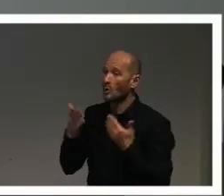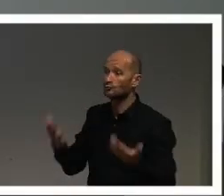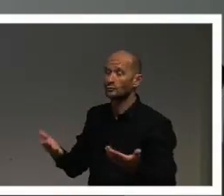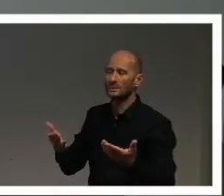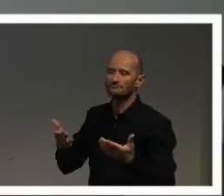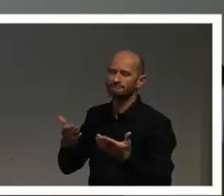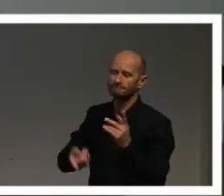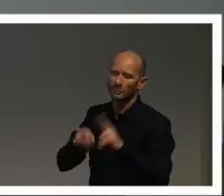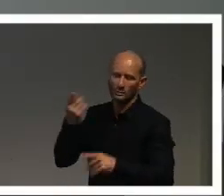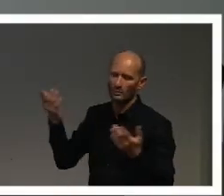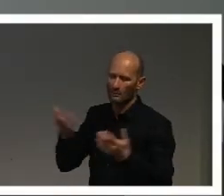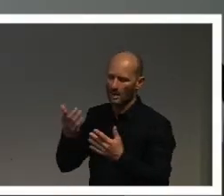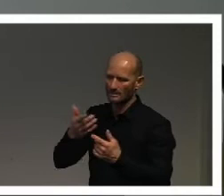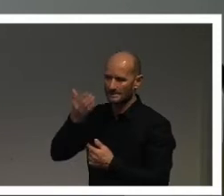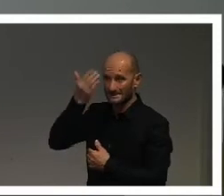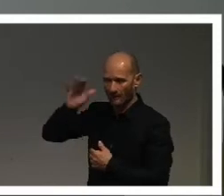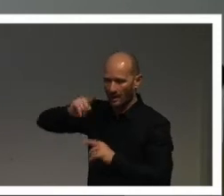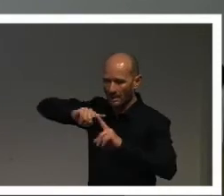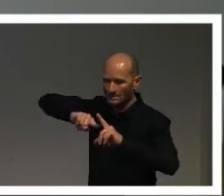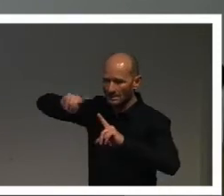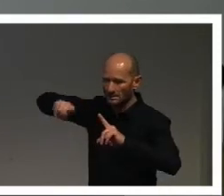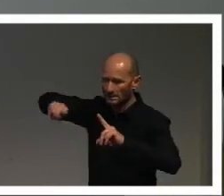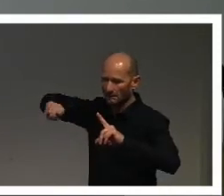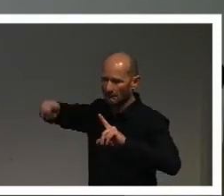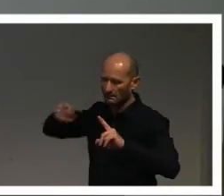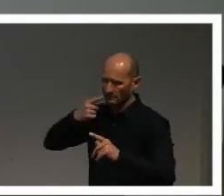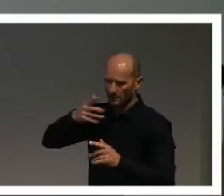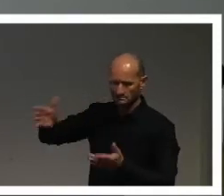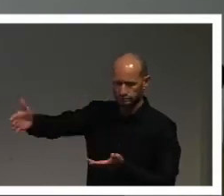qui permettent de traiter l'ensemble de ces données collectées